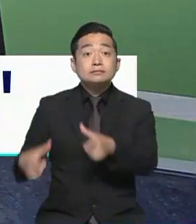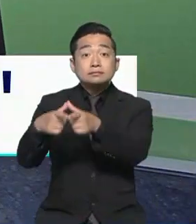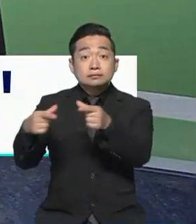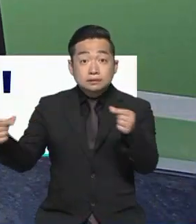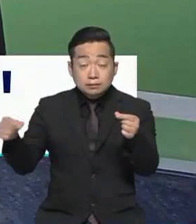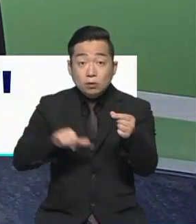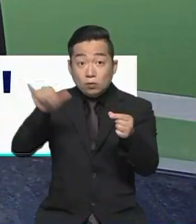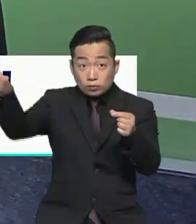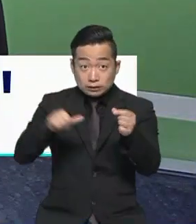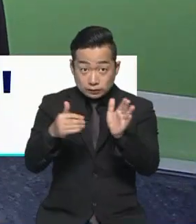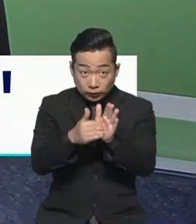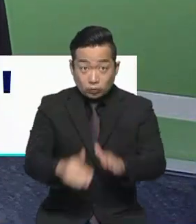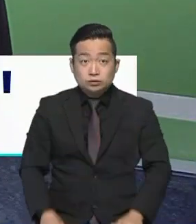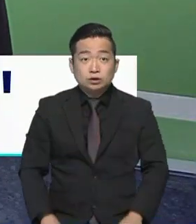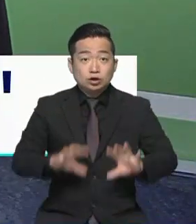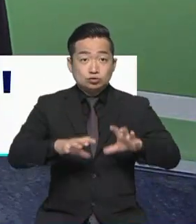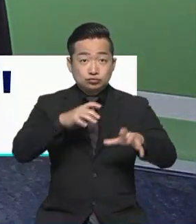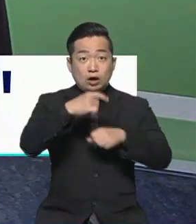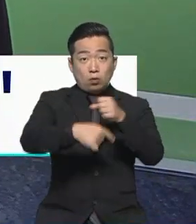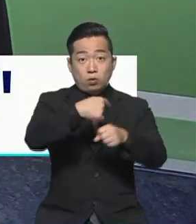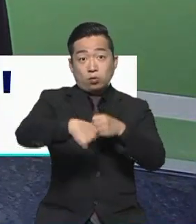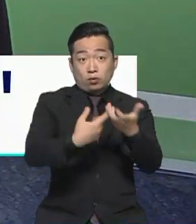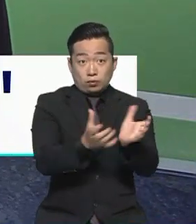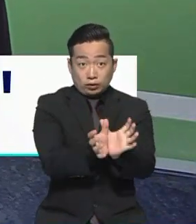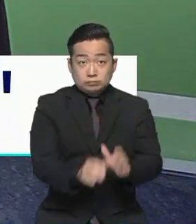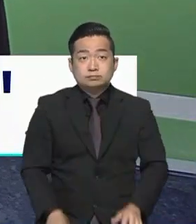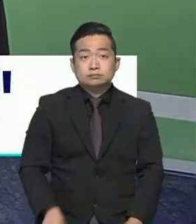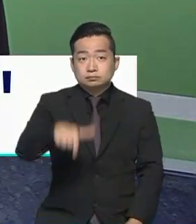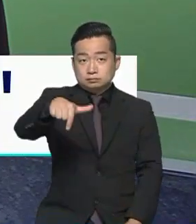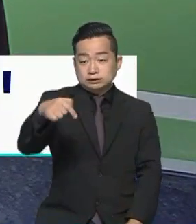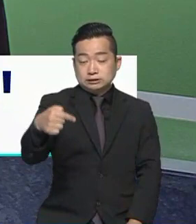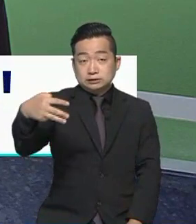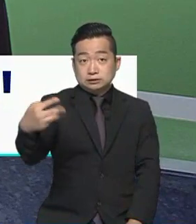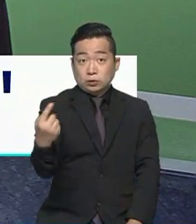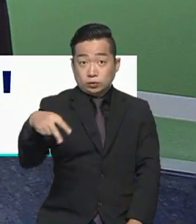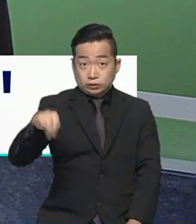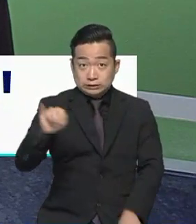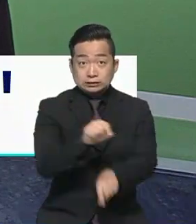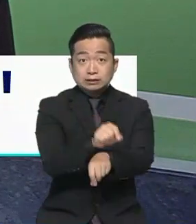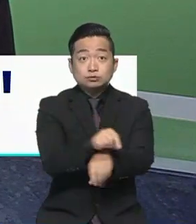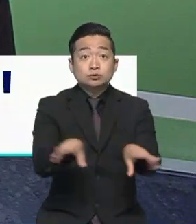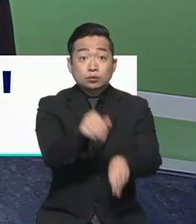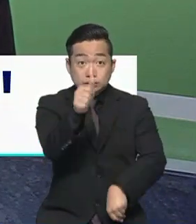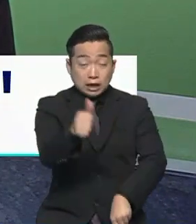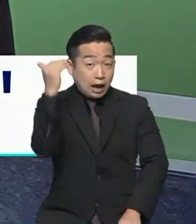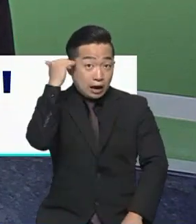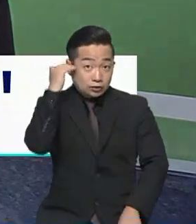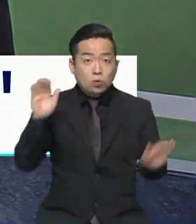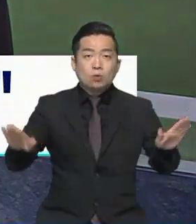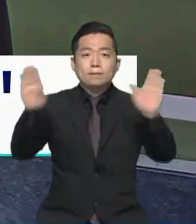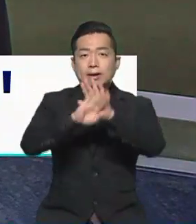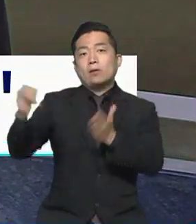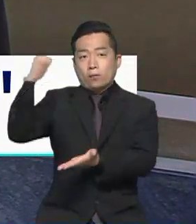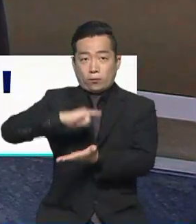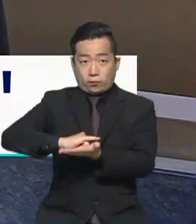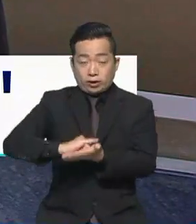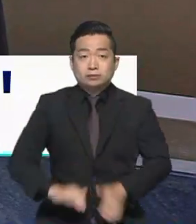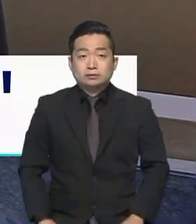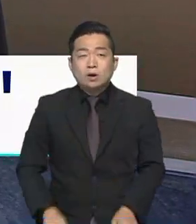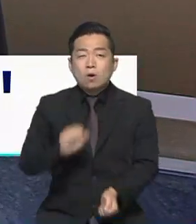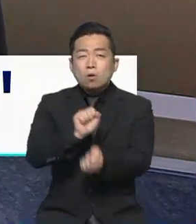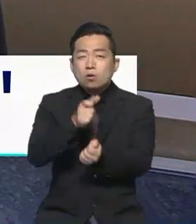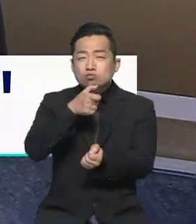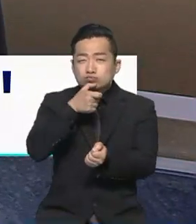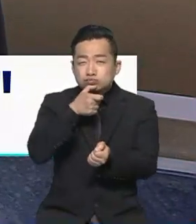일본 일정을 마친 국제원자력기구 그로시 사무총장이 오늘 밤 우리나라에 옵니다. 그로시 총장은